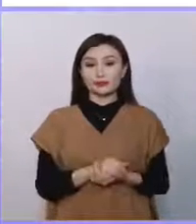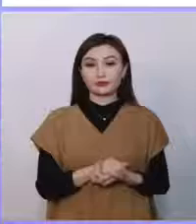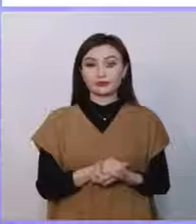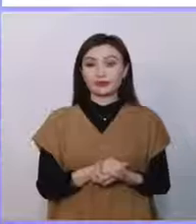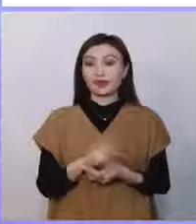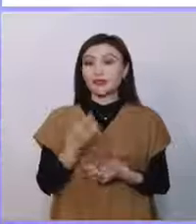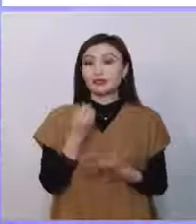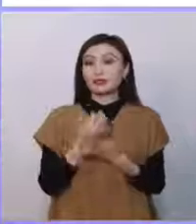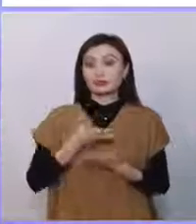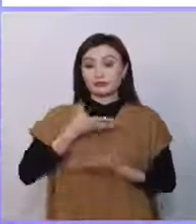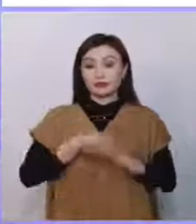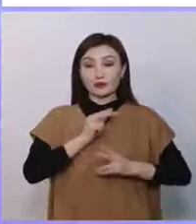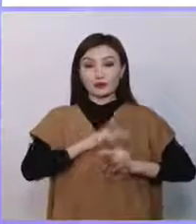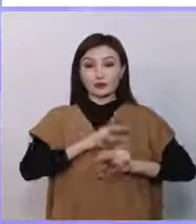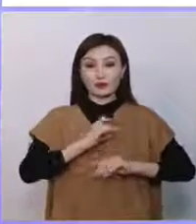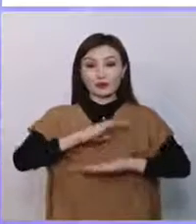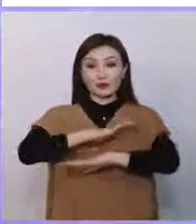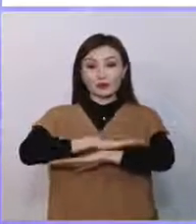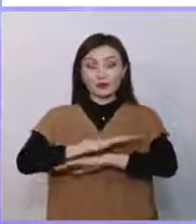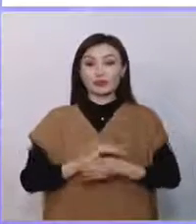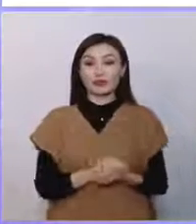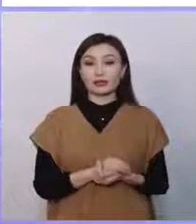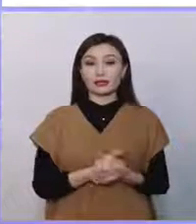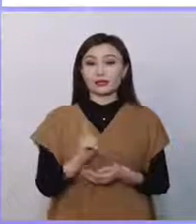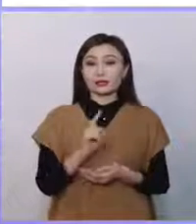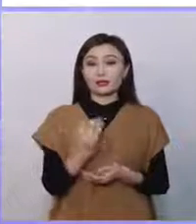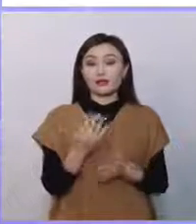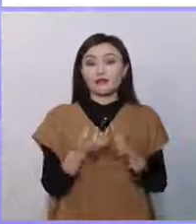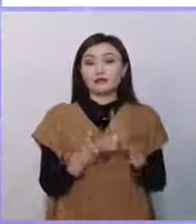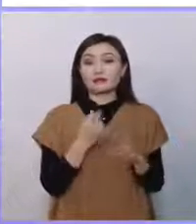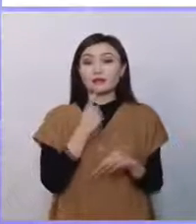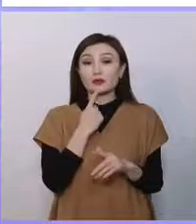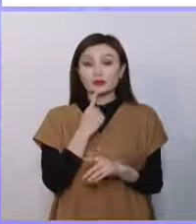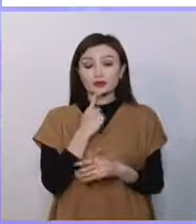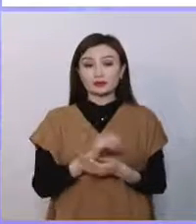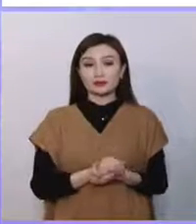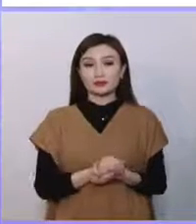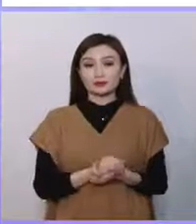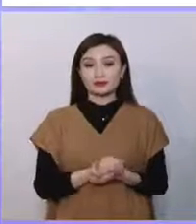оцените свою работу на уроке что вызвало трудности